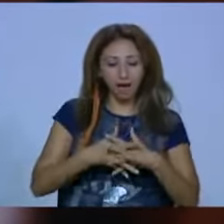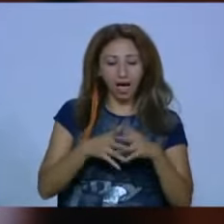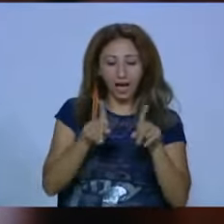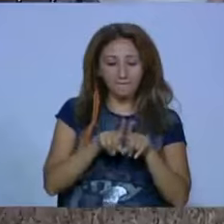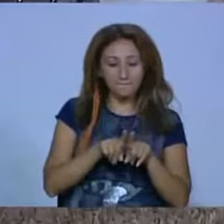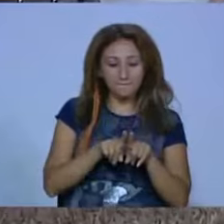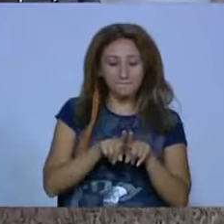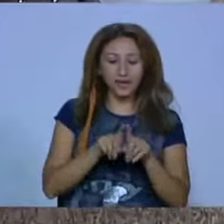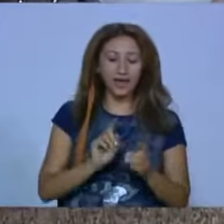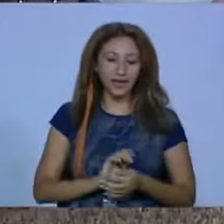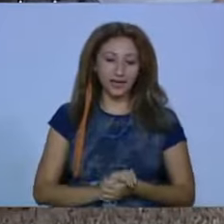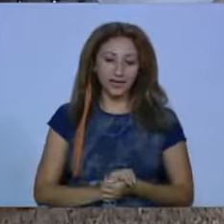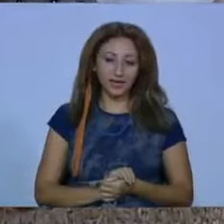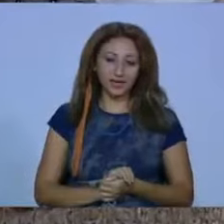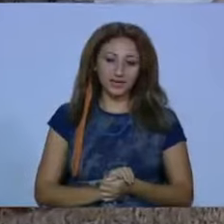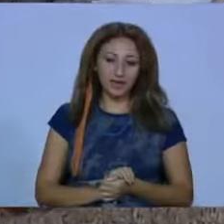برضو ما